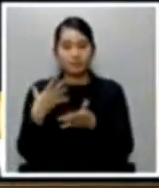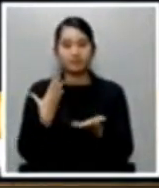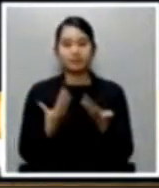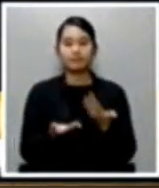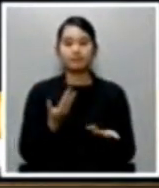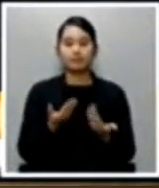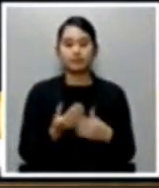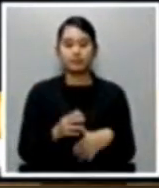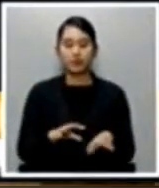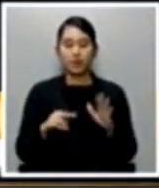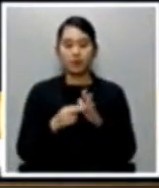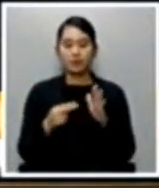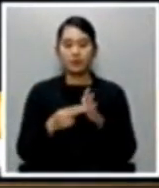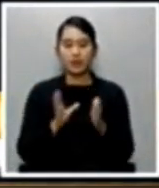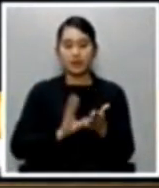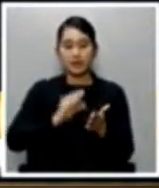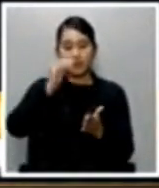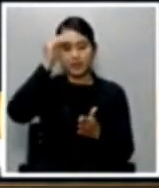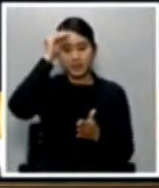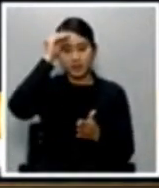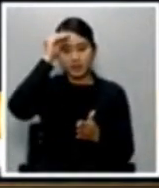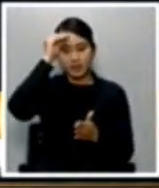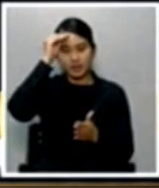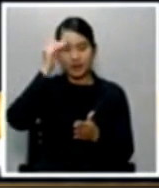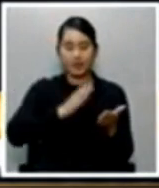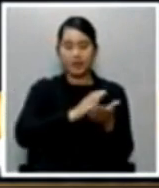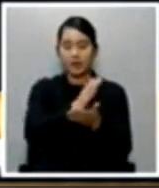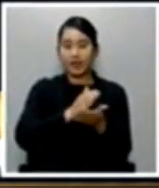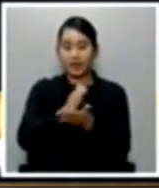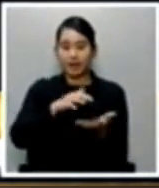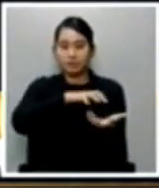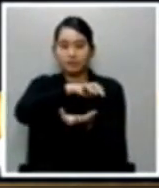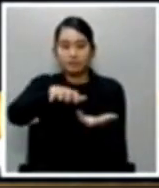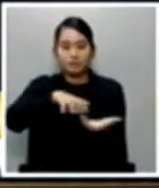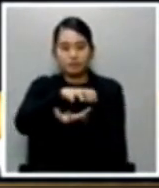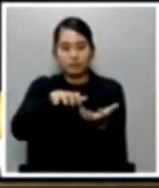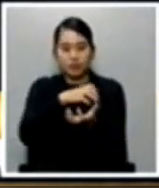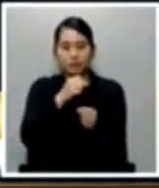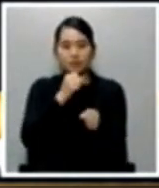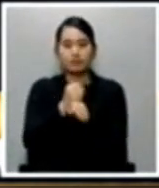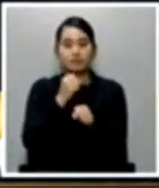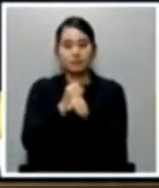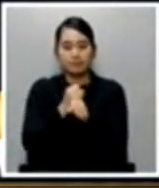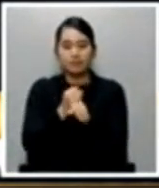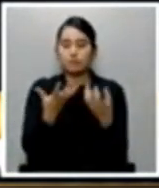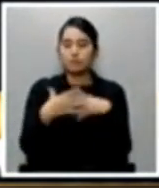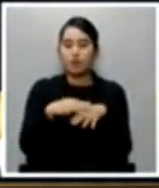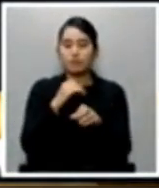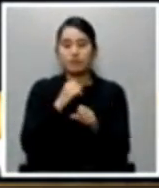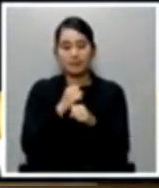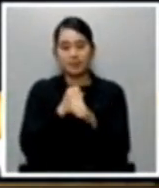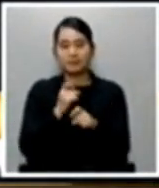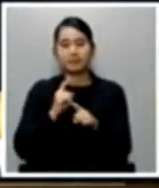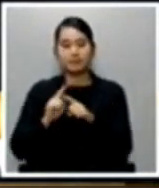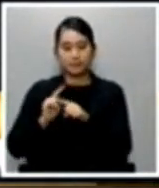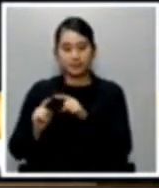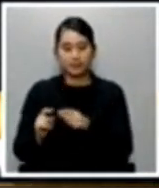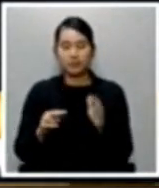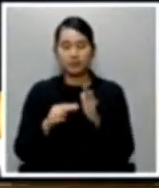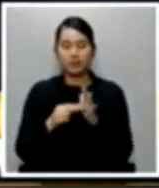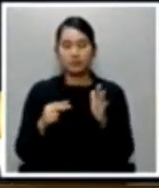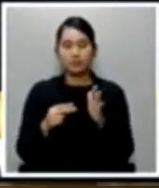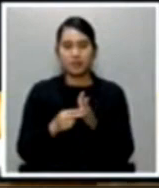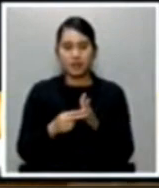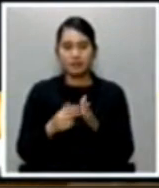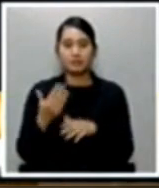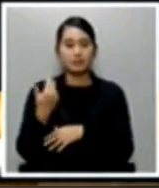จะต้องเป็นนักศึกษาของหลายๆคณะในลักษณะของการทำงานข้ามศาสตร์นะครับเพราะฉะนั้นตรงนี้ก็จะส